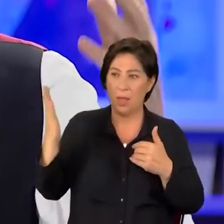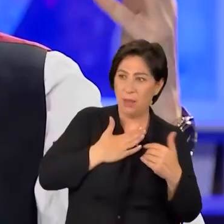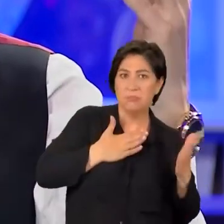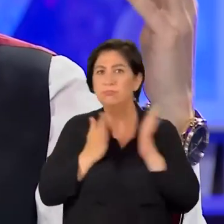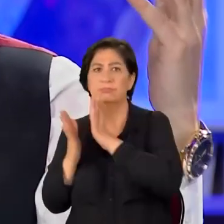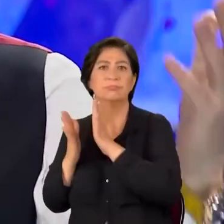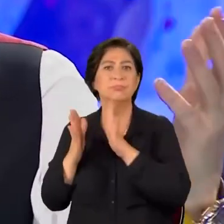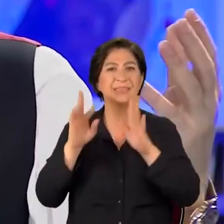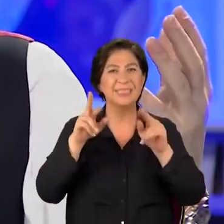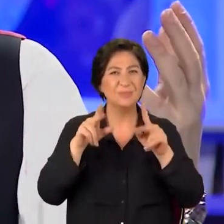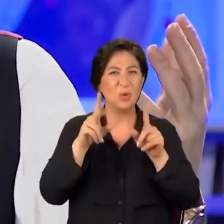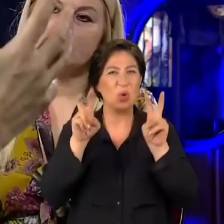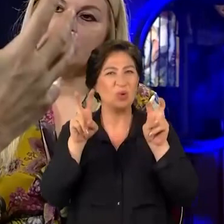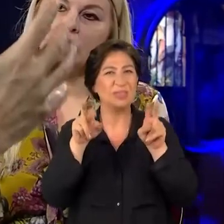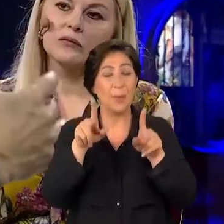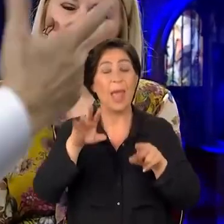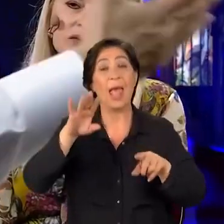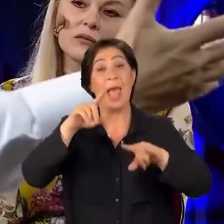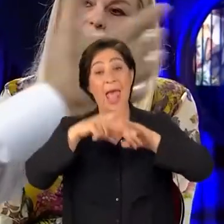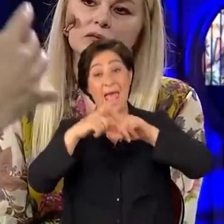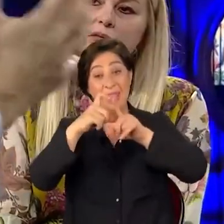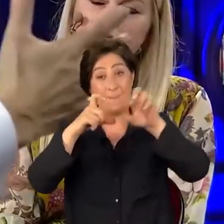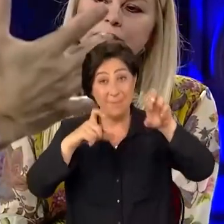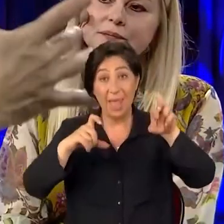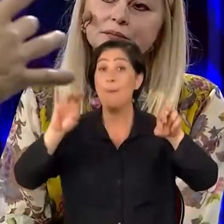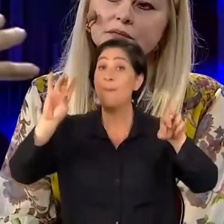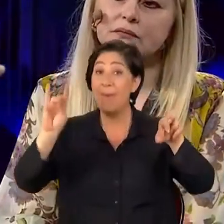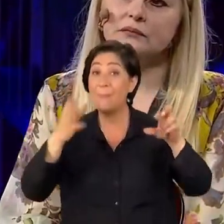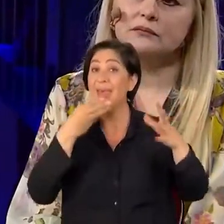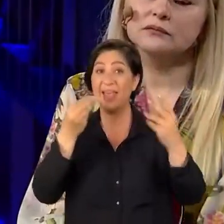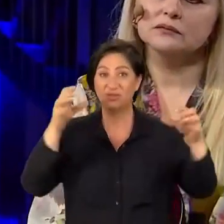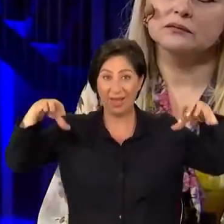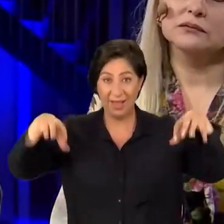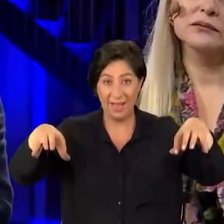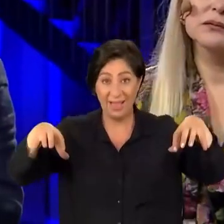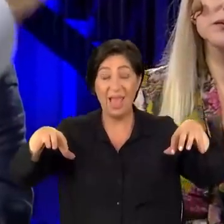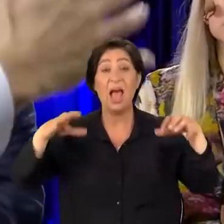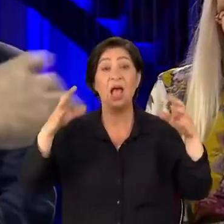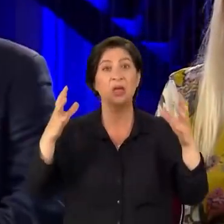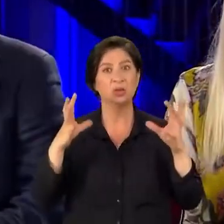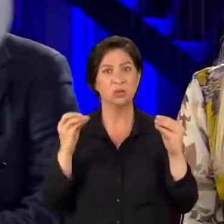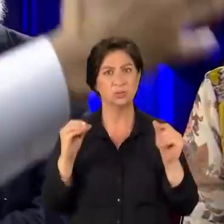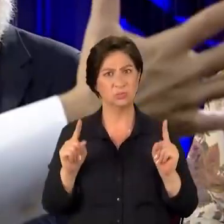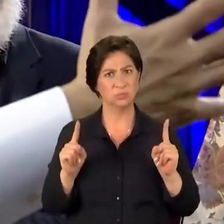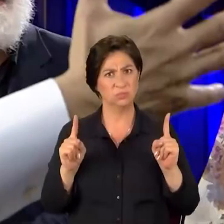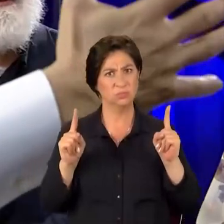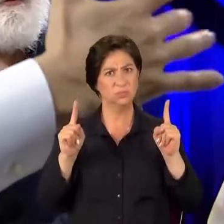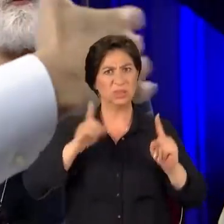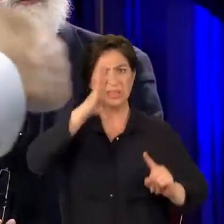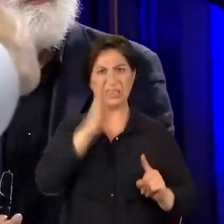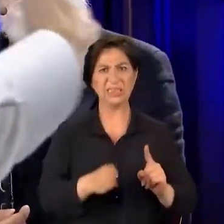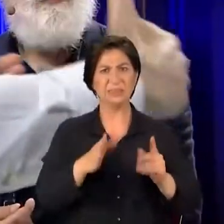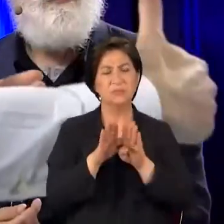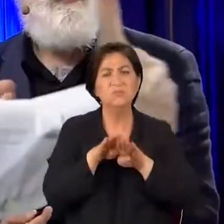gibi HDP'nin ve MHP'nin gençleri, biraz önceki araştırmanızda söylediğiniz, yani keskinleşme, kesin olarak